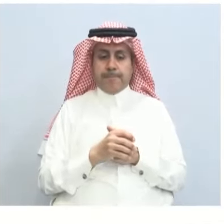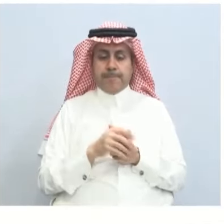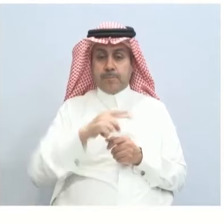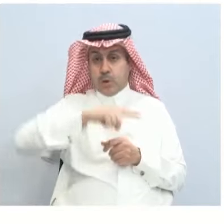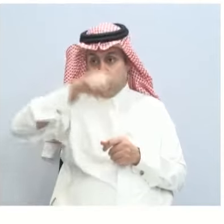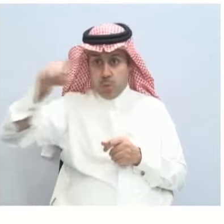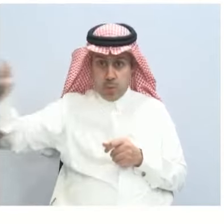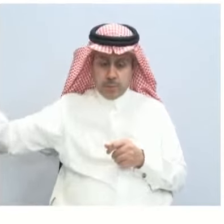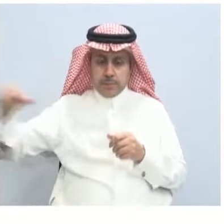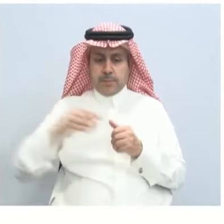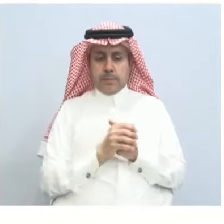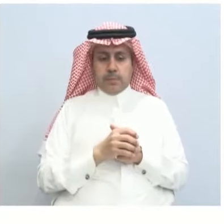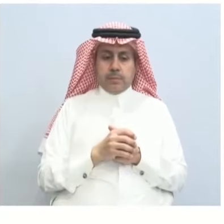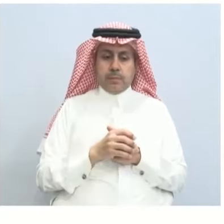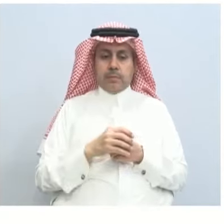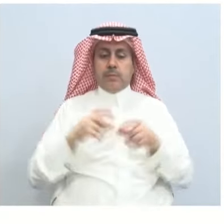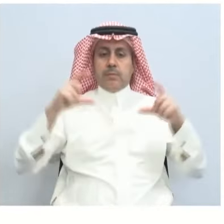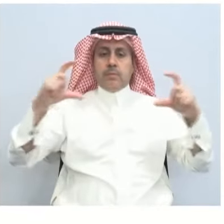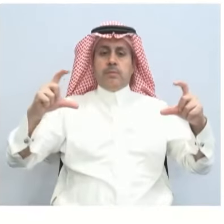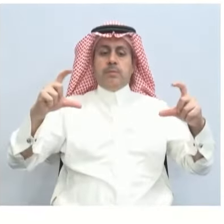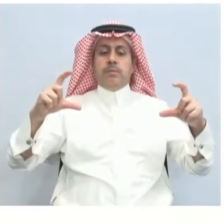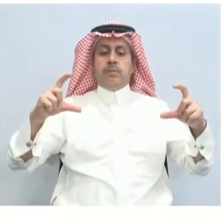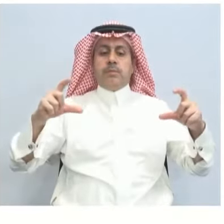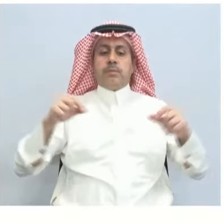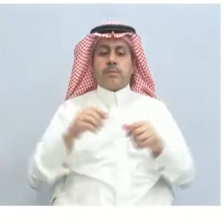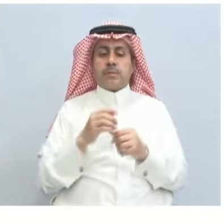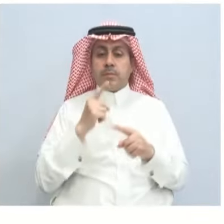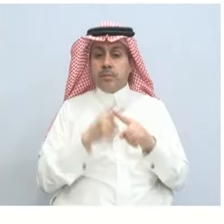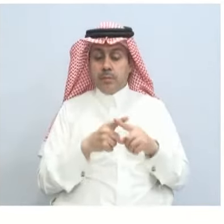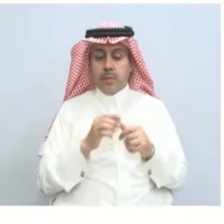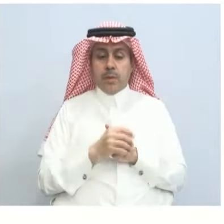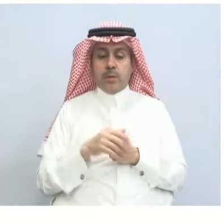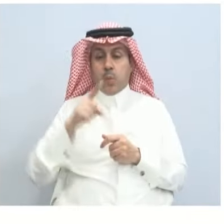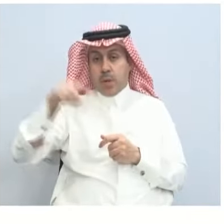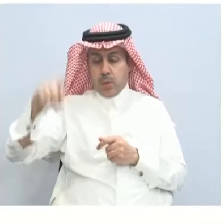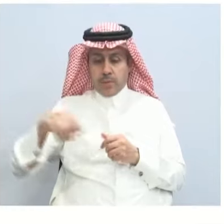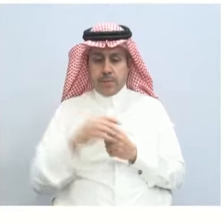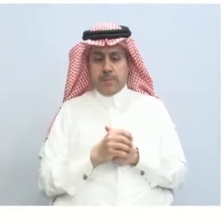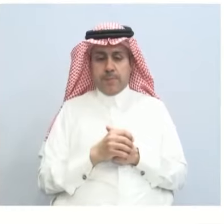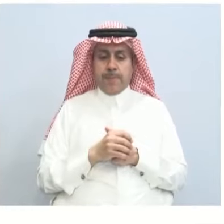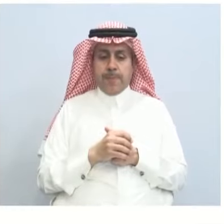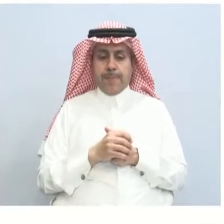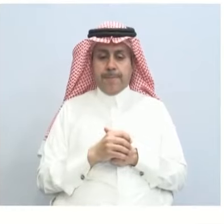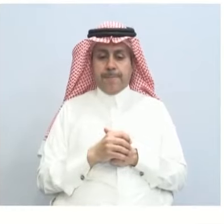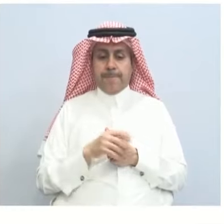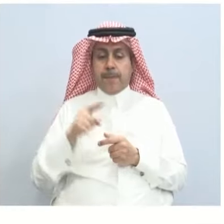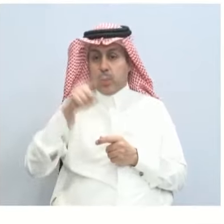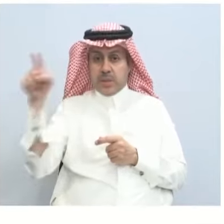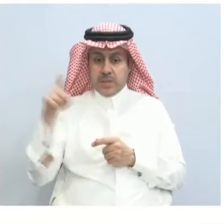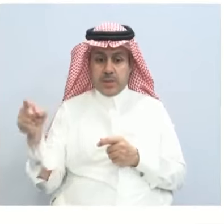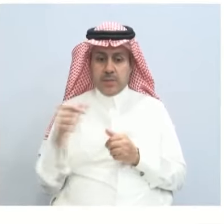شوي نحط القالب هذه للاكس وهذه للواي وهذه للزد